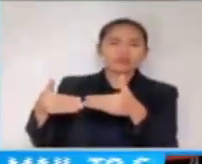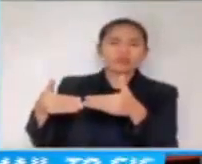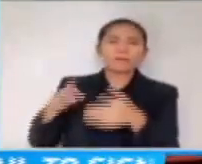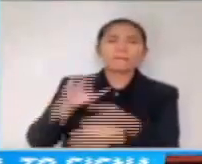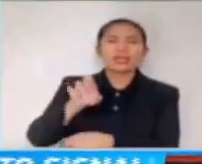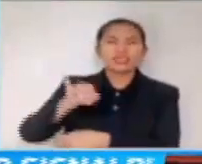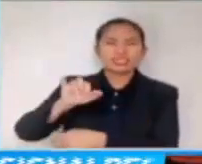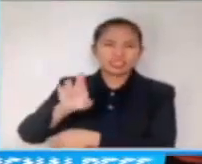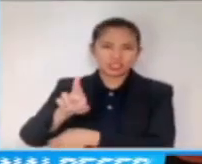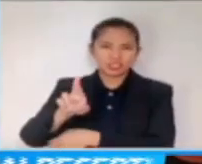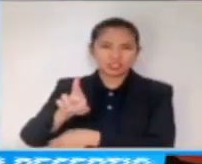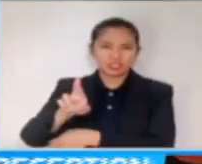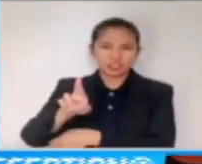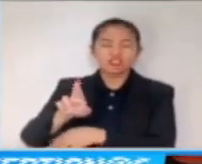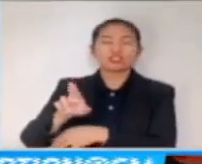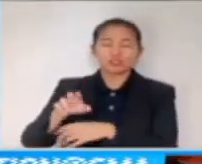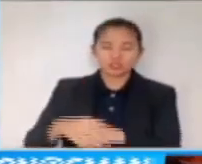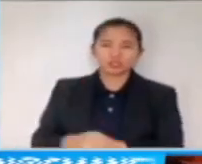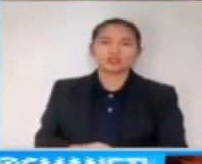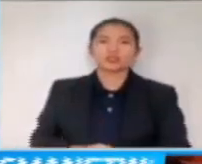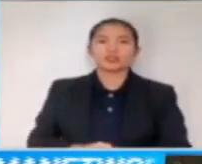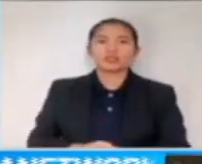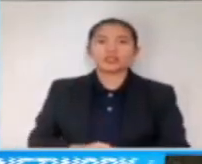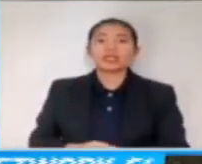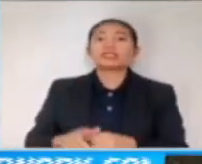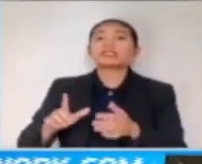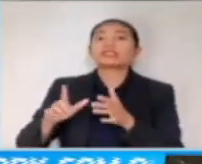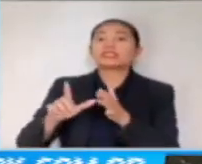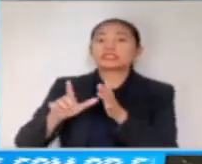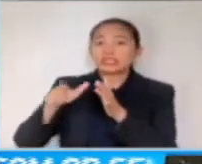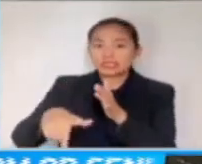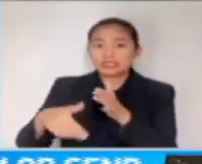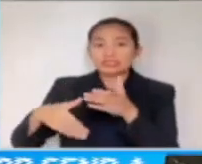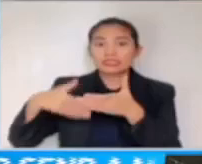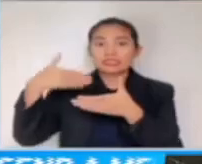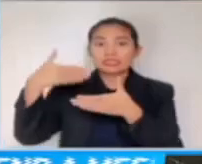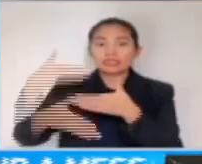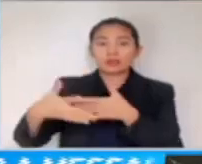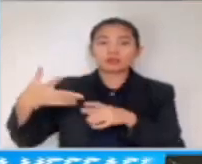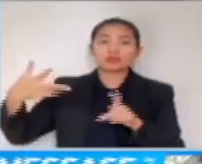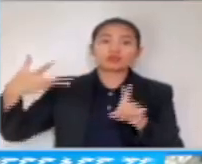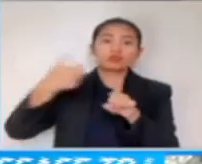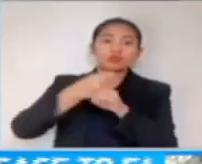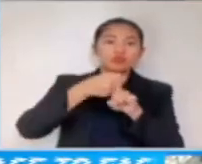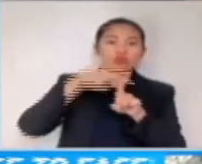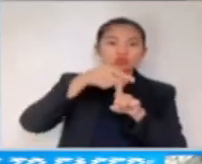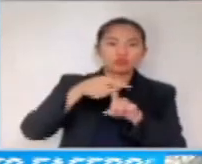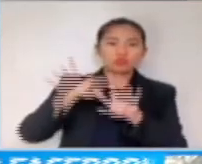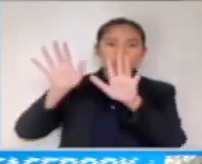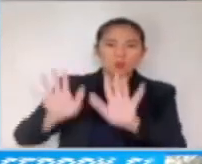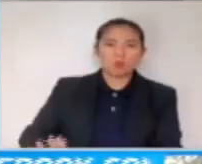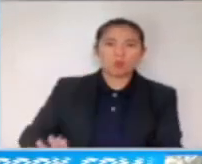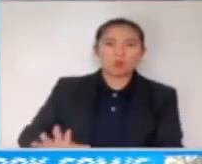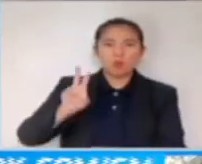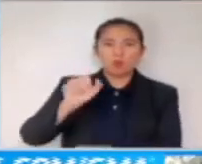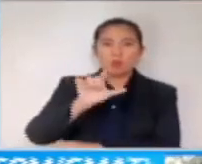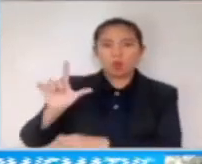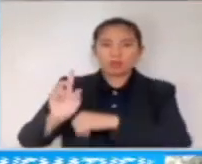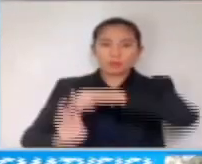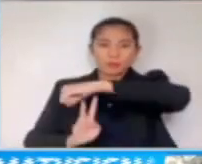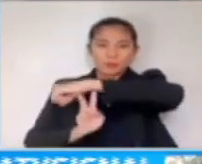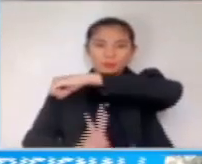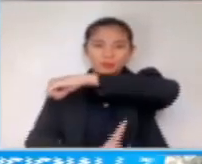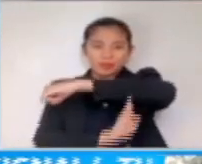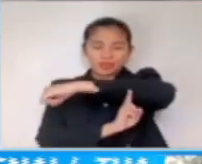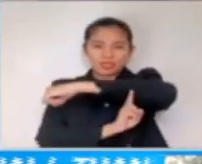sumampa sa steel railing ng flyover at humalik sa pader ng tulay. Nahirapan ng road emergency group